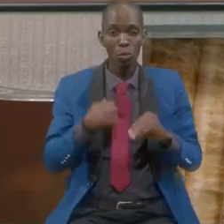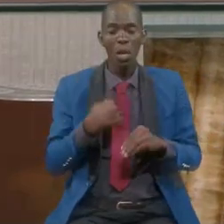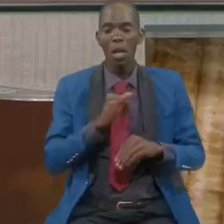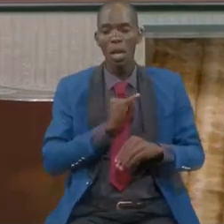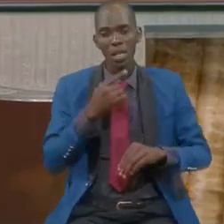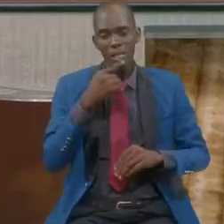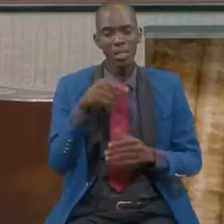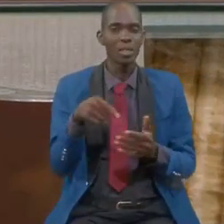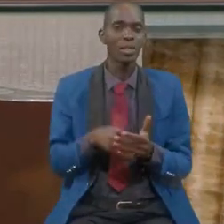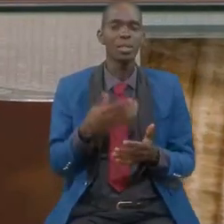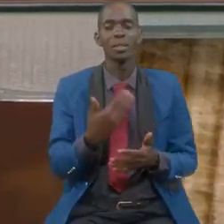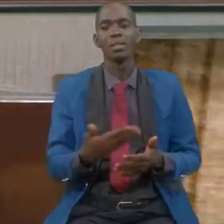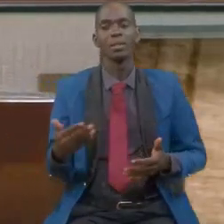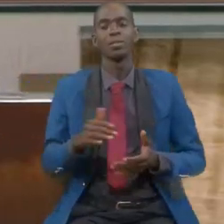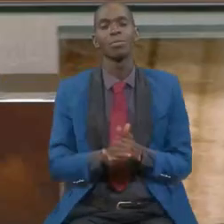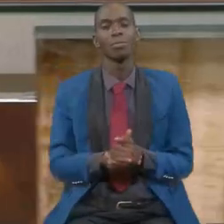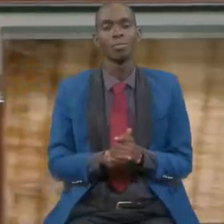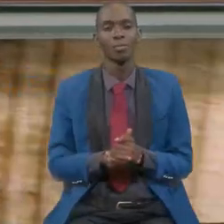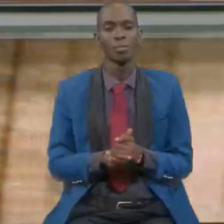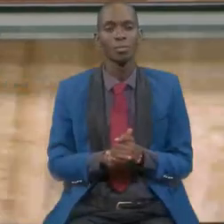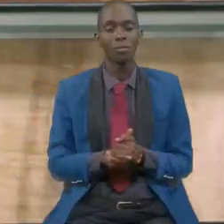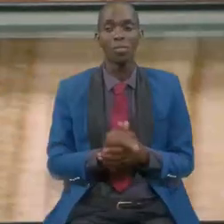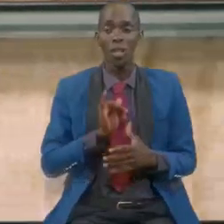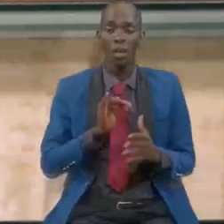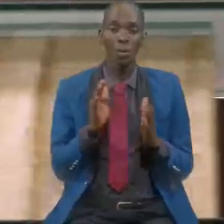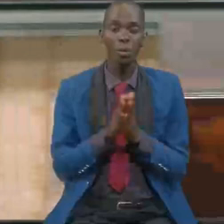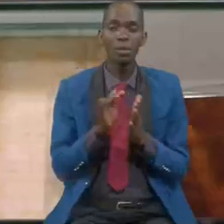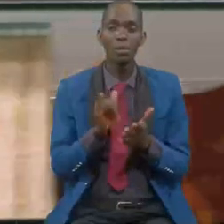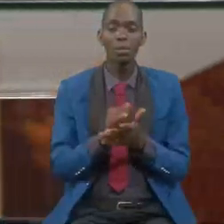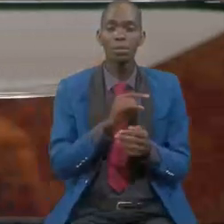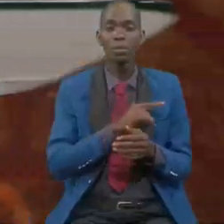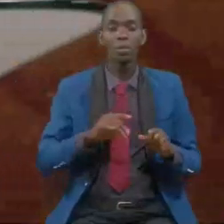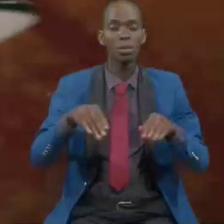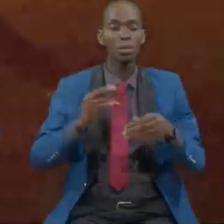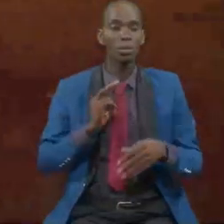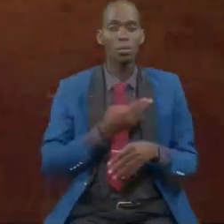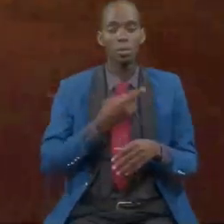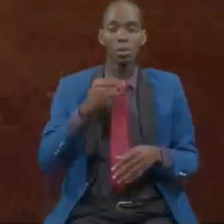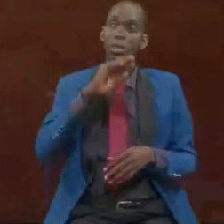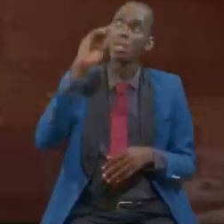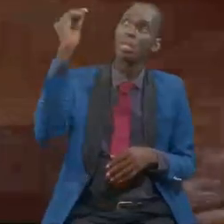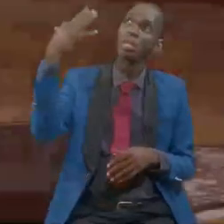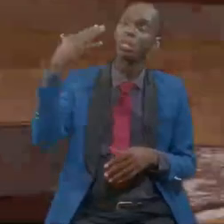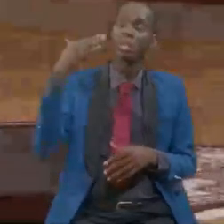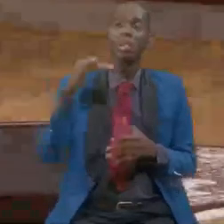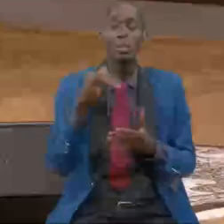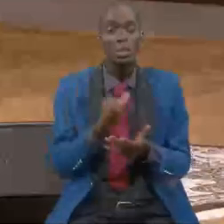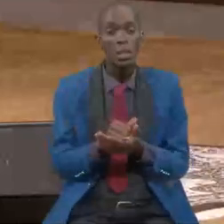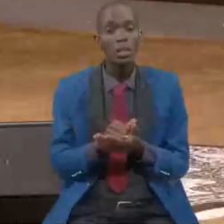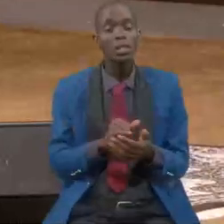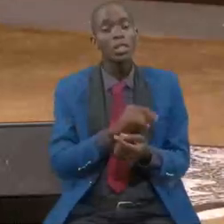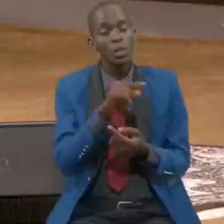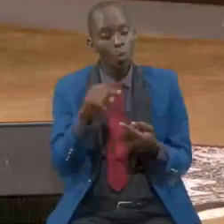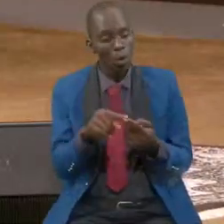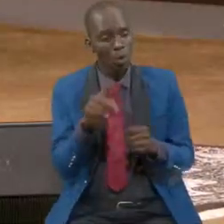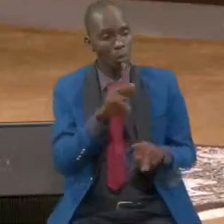enseigné. Que chacun de nous ait la grâce que même les gens ont